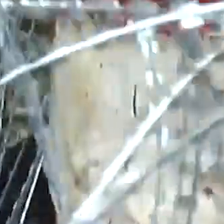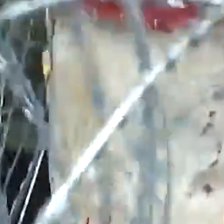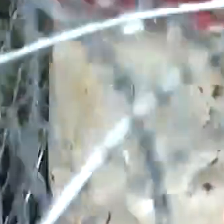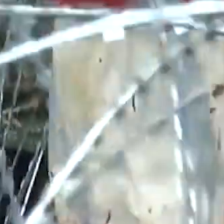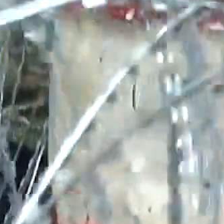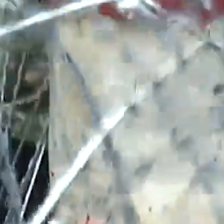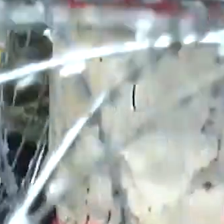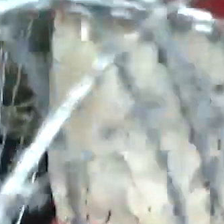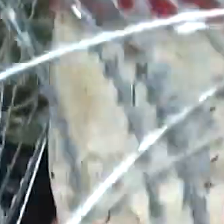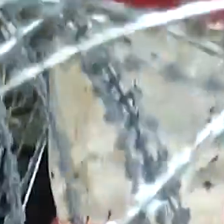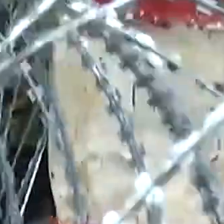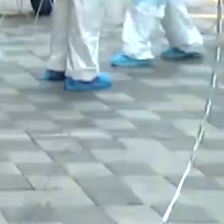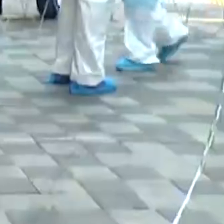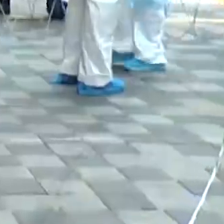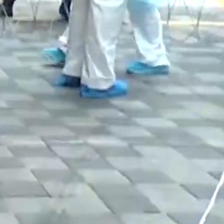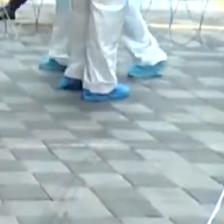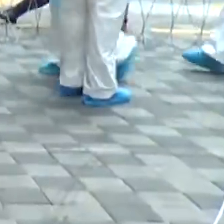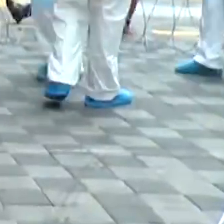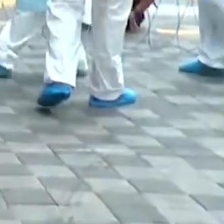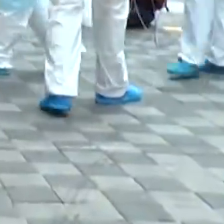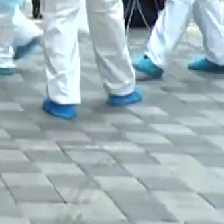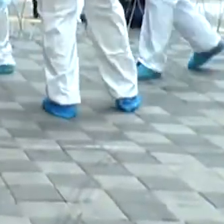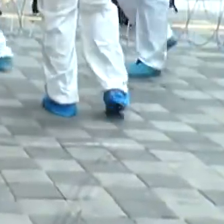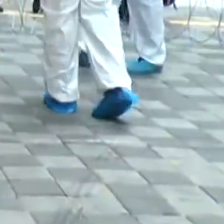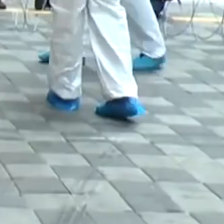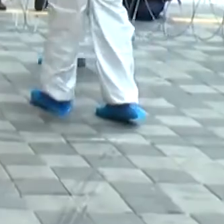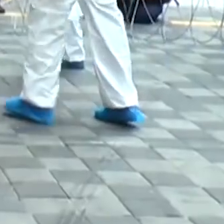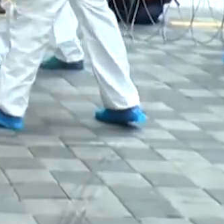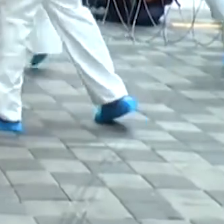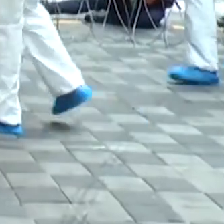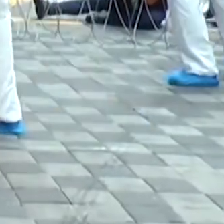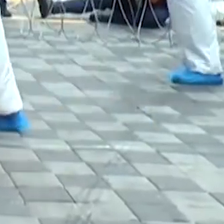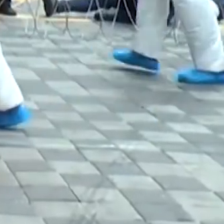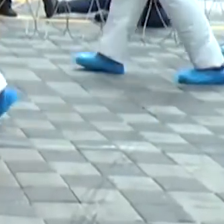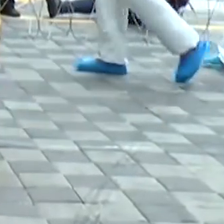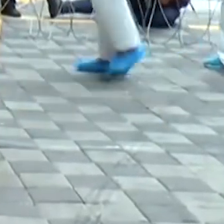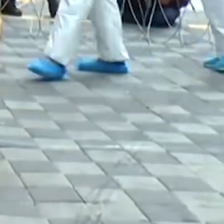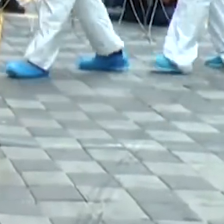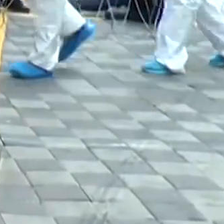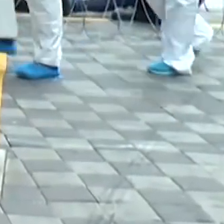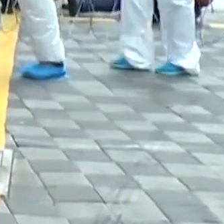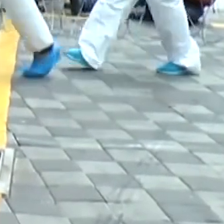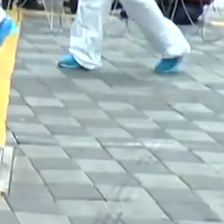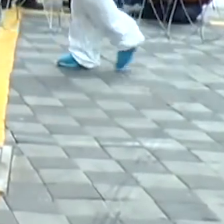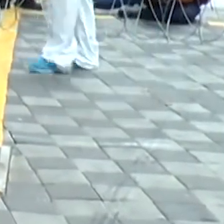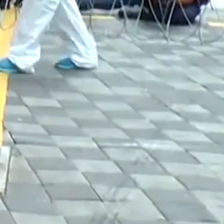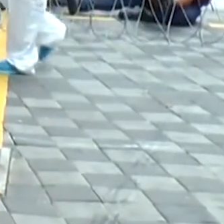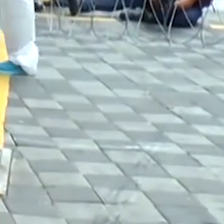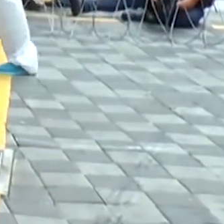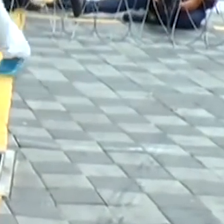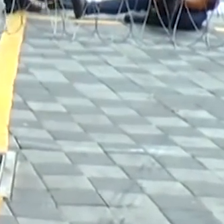Seksyen 186 Kanun Keseksaan kerana menghalang tugas